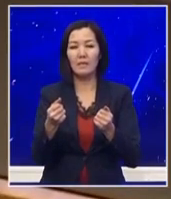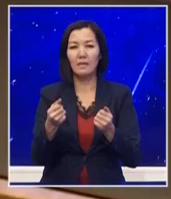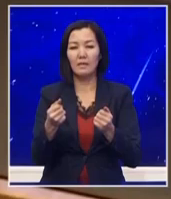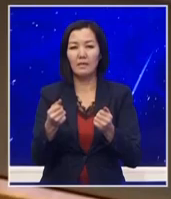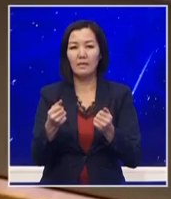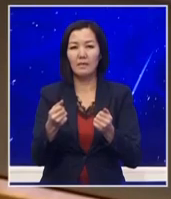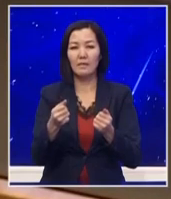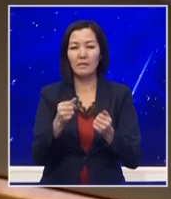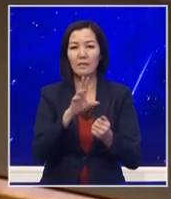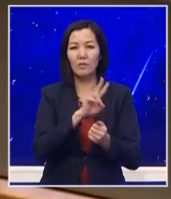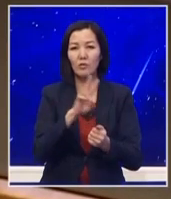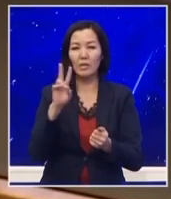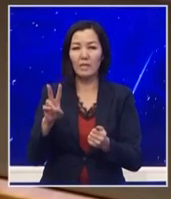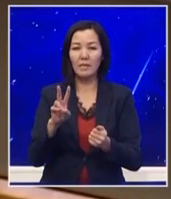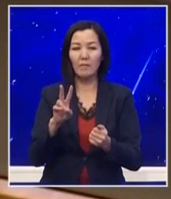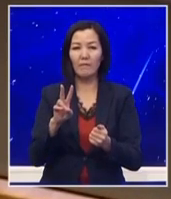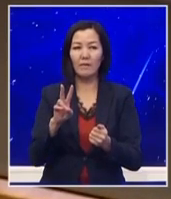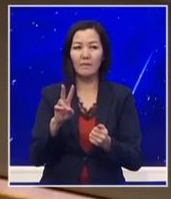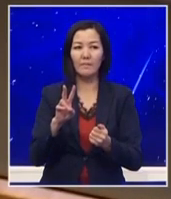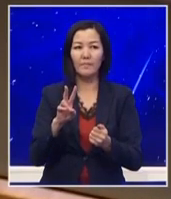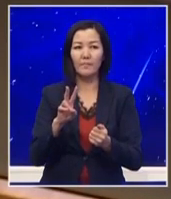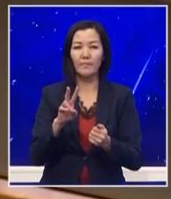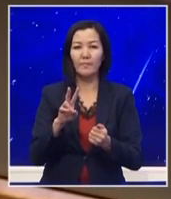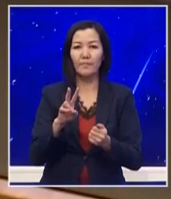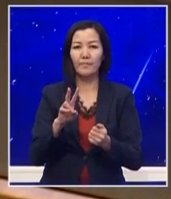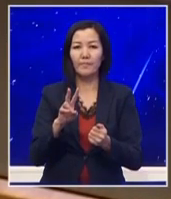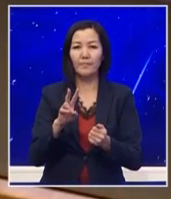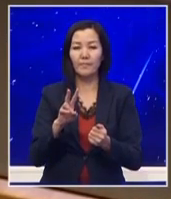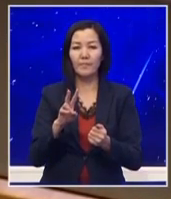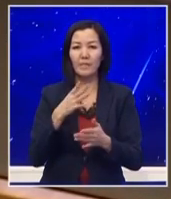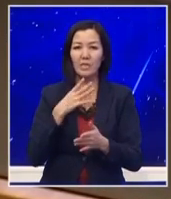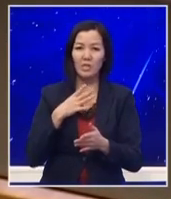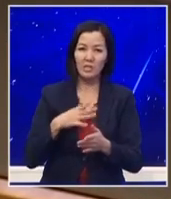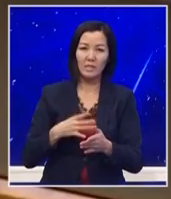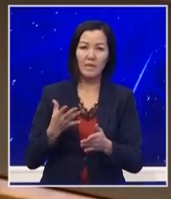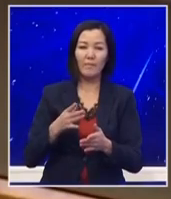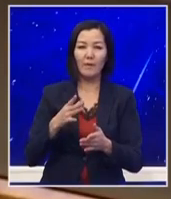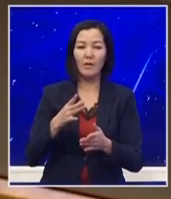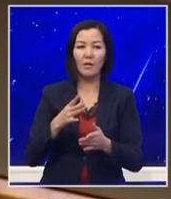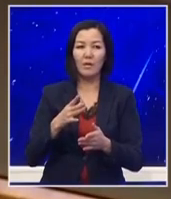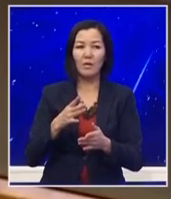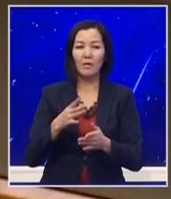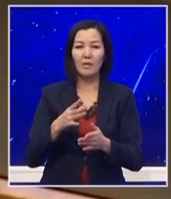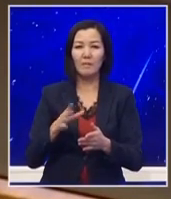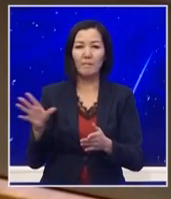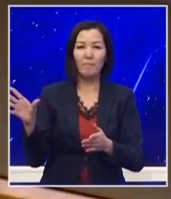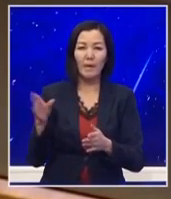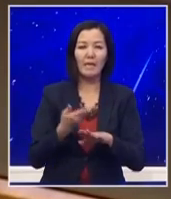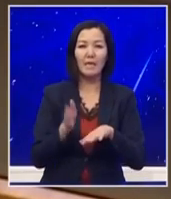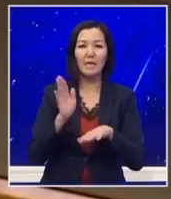Елбасымыз Нұрсұлтан Әбішұлы Назарбаевтың сынына шыдас берген, қазақша айтқанда от пен судан өткен